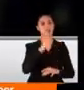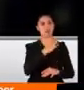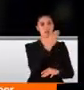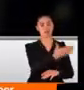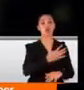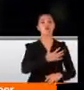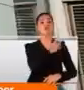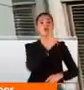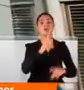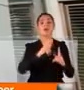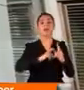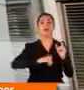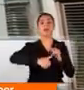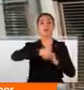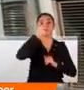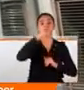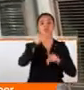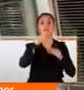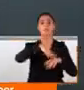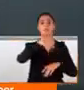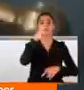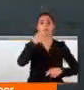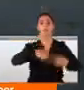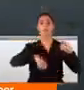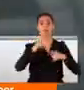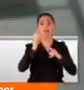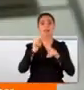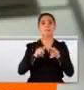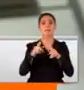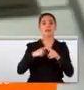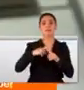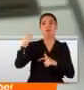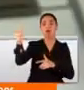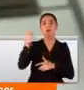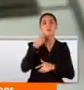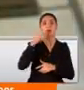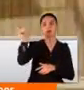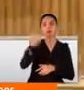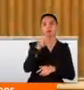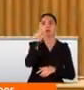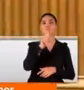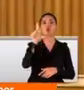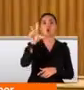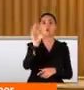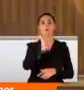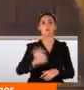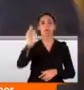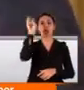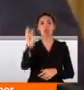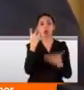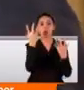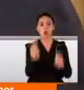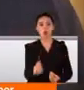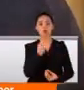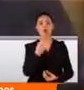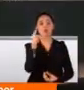Genel Başkanı Merkez Bankası'nın döviz rezervinin IMF'den alınan borçla 115 milyar dolara ulaştığını iddia etmiş. Bu